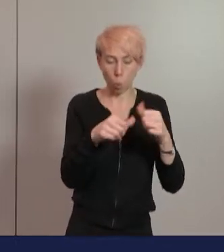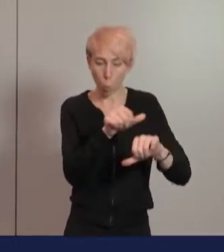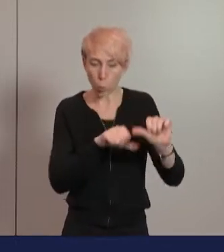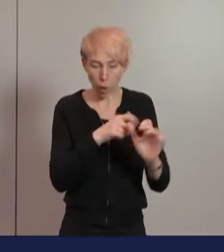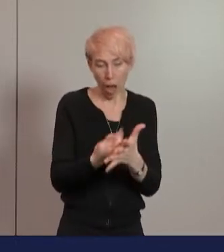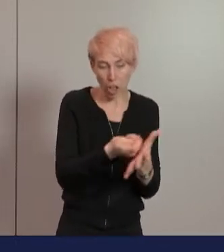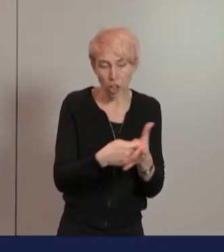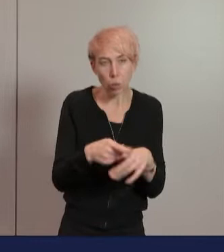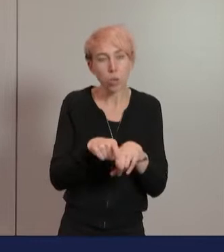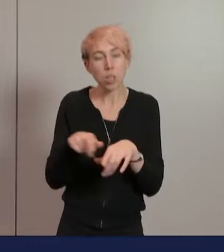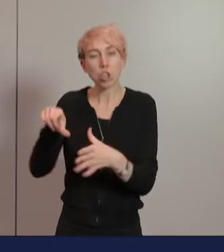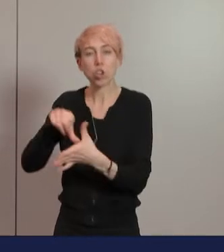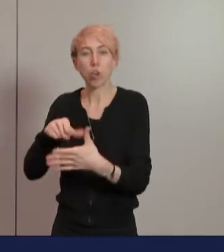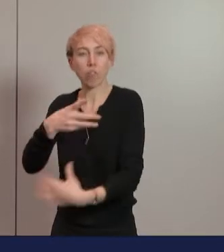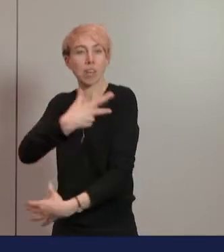vaccination.